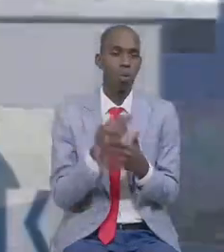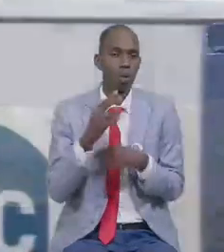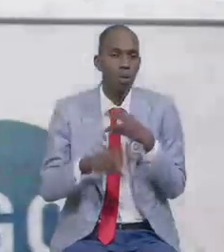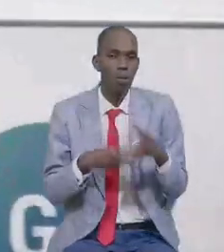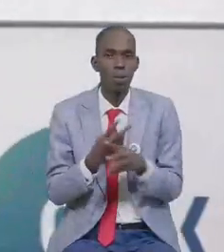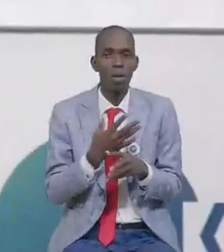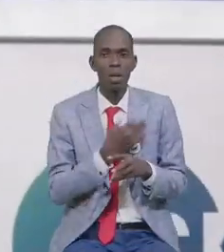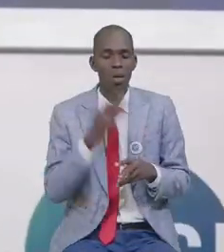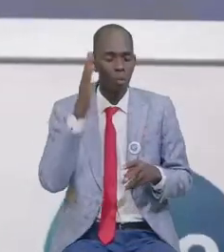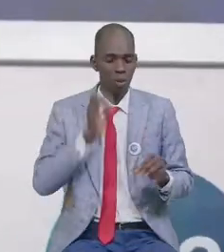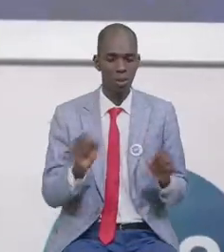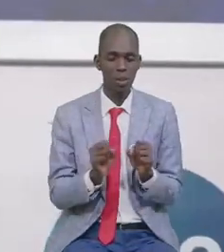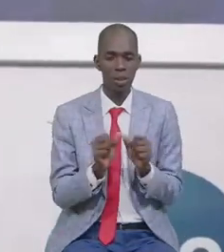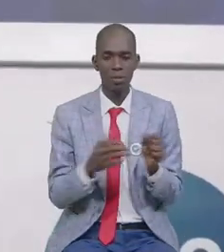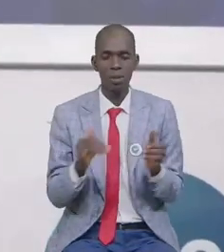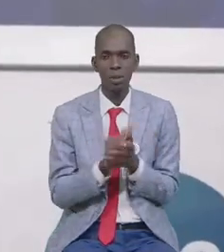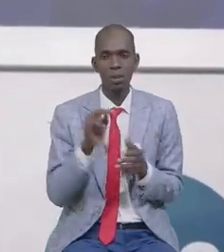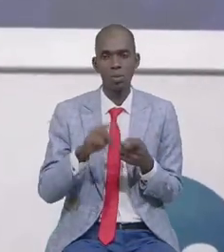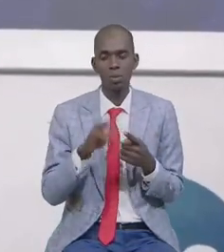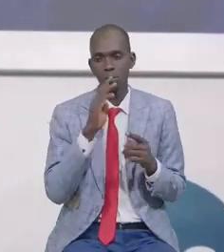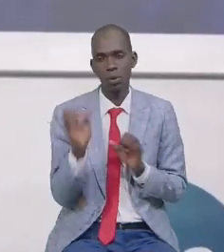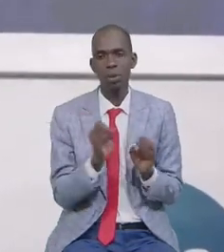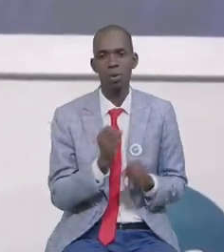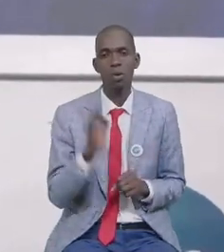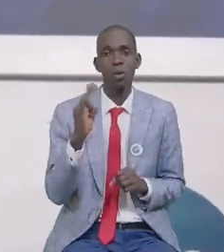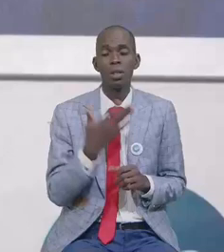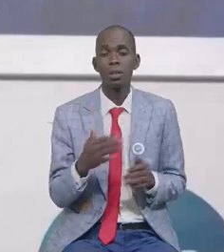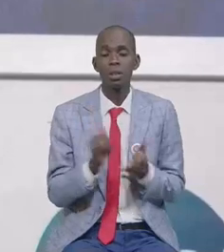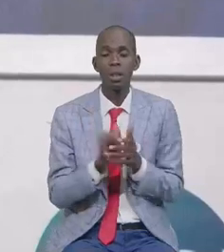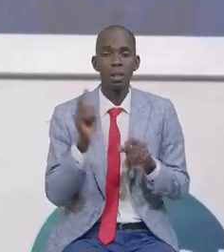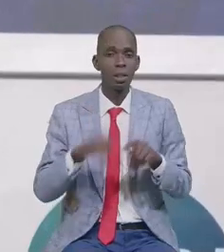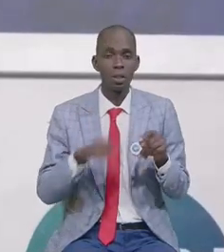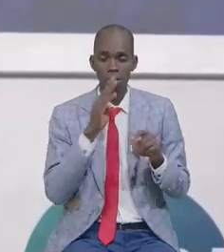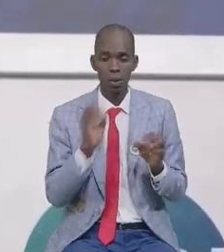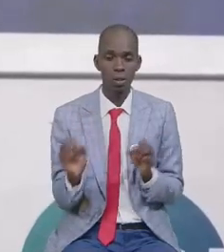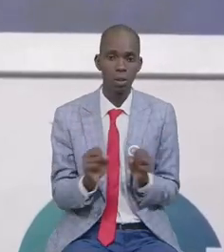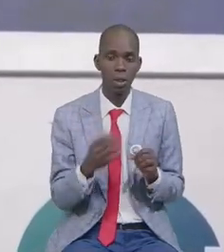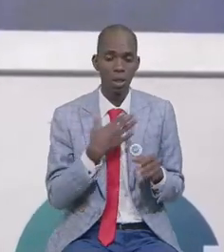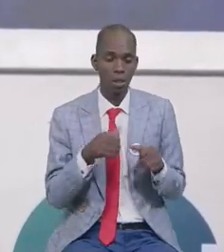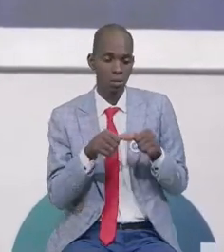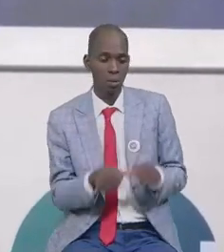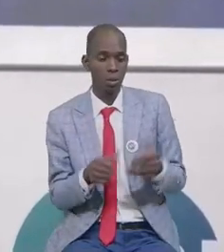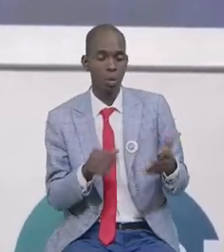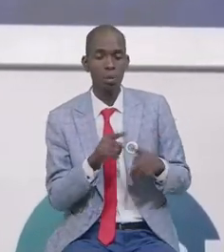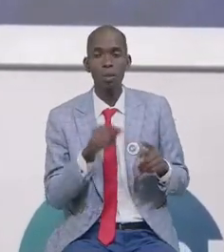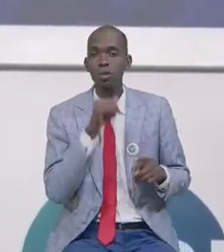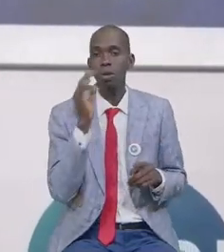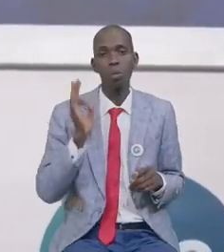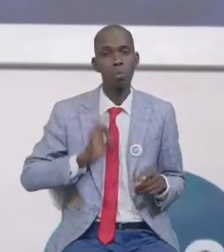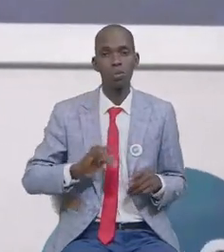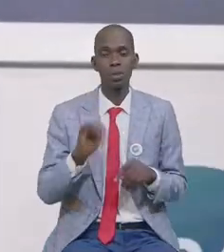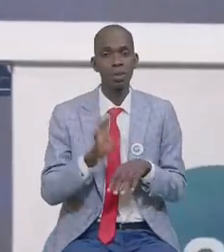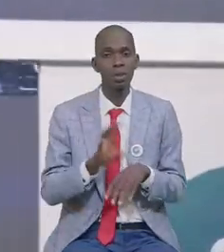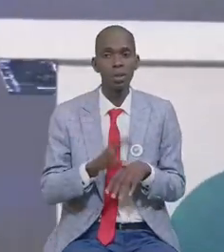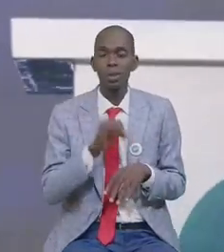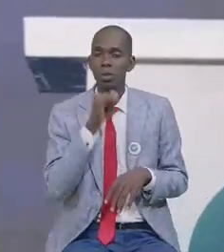allons secouer tout ce qui est secouable, même les choses qui ne sont pas secouables et qui sont restées là, mais qui ne profitent pas à l'Église,